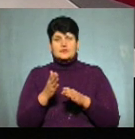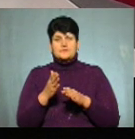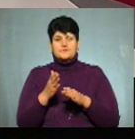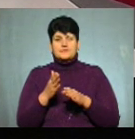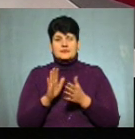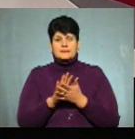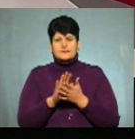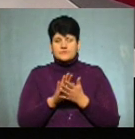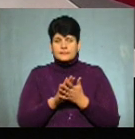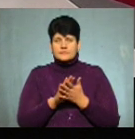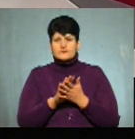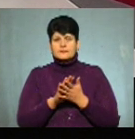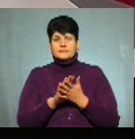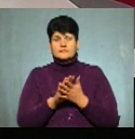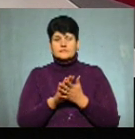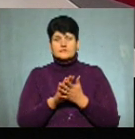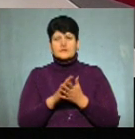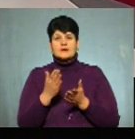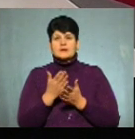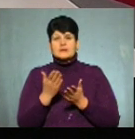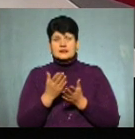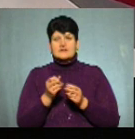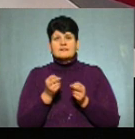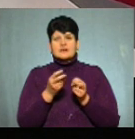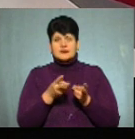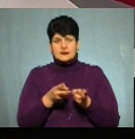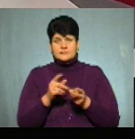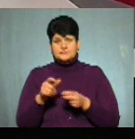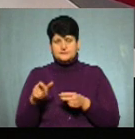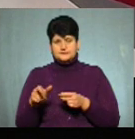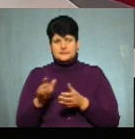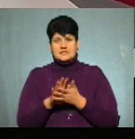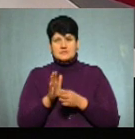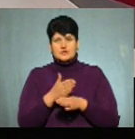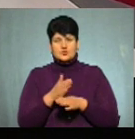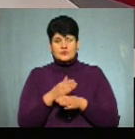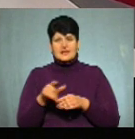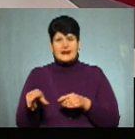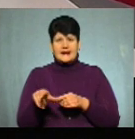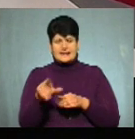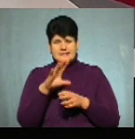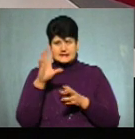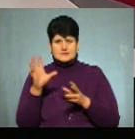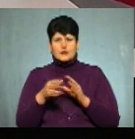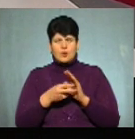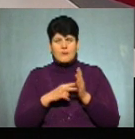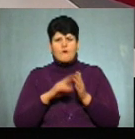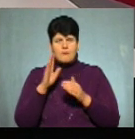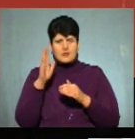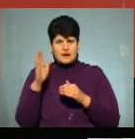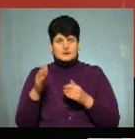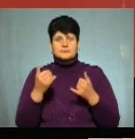побутові відходи, які мешканці викидають. Тобто сміттєсортувальна лінія загалом у планах, а